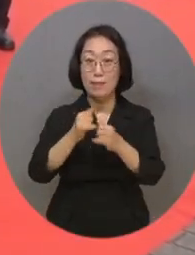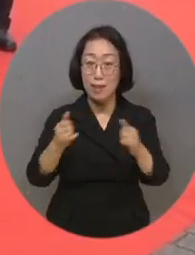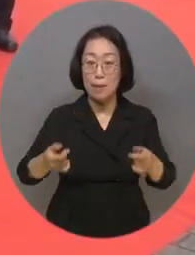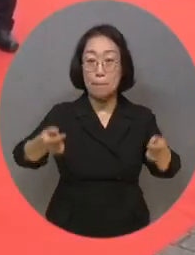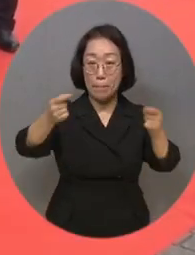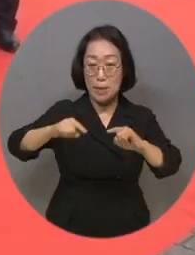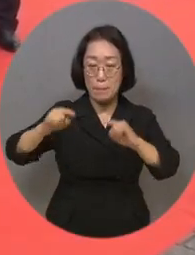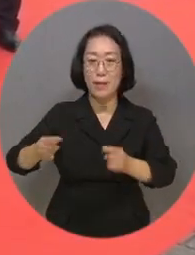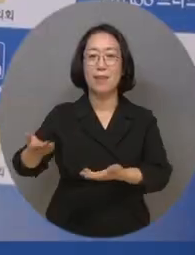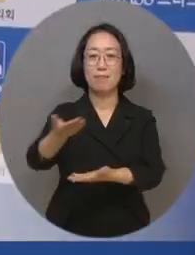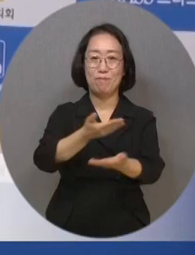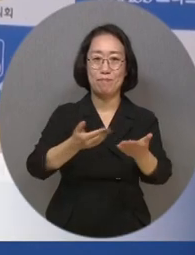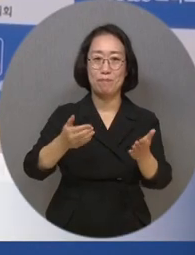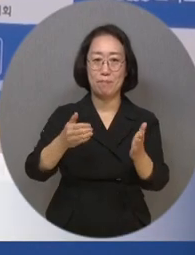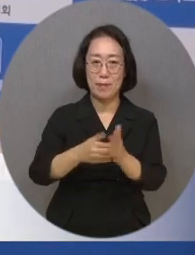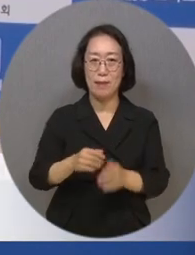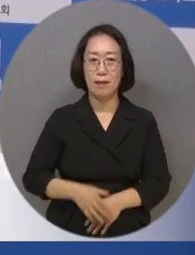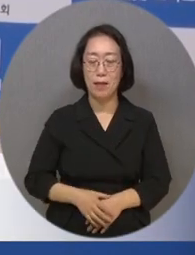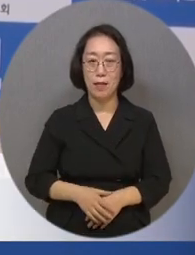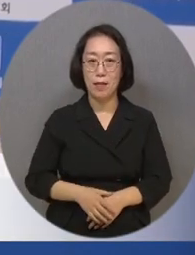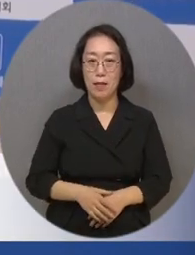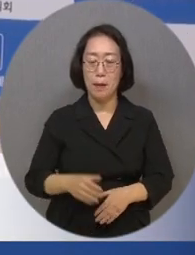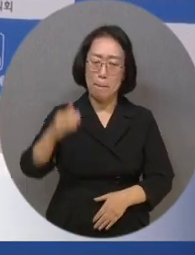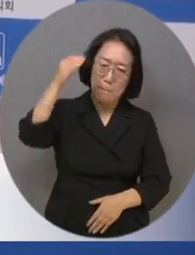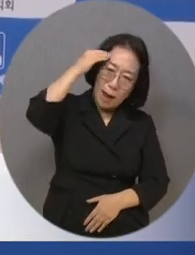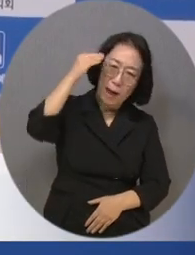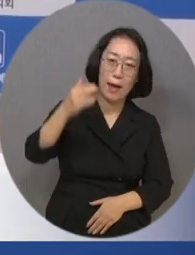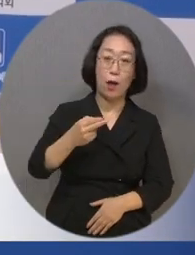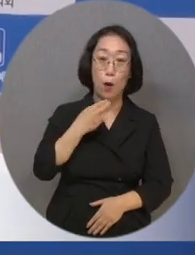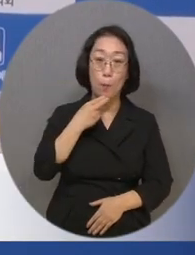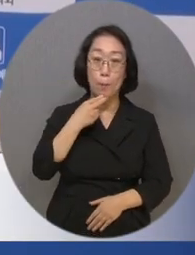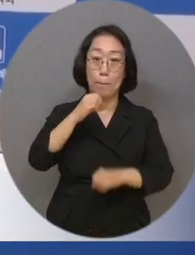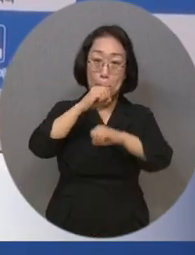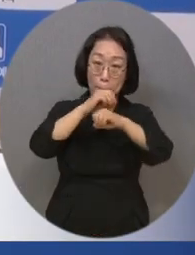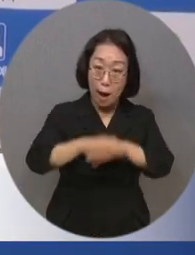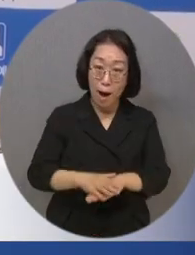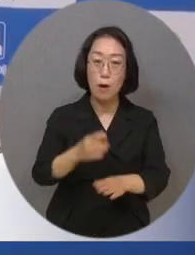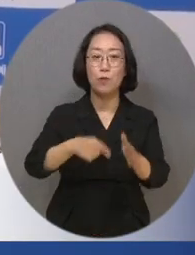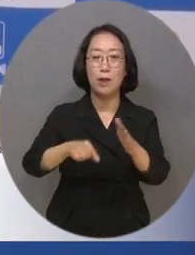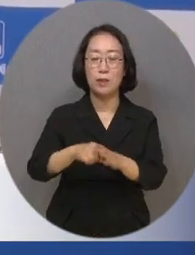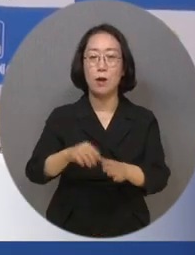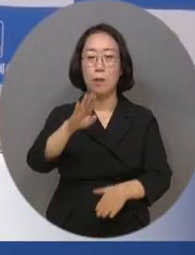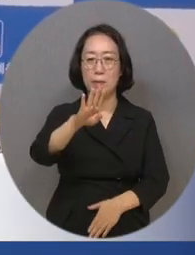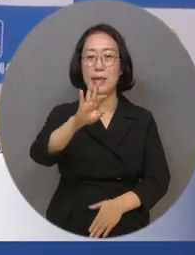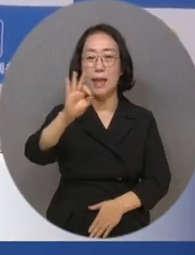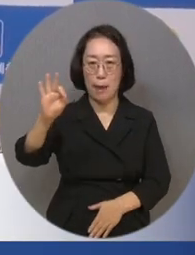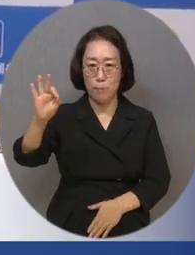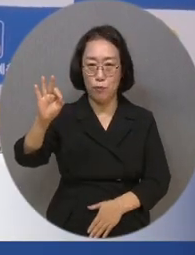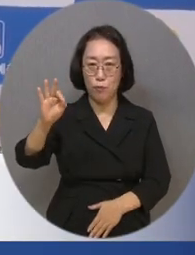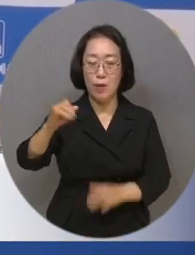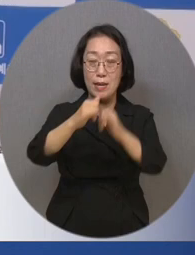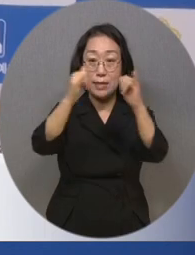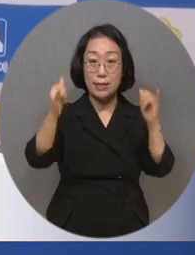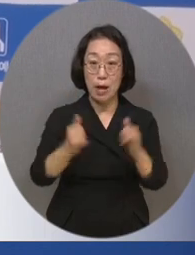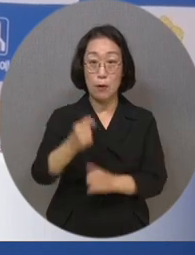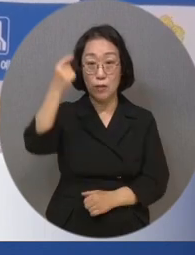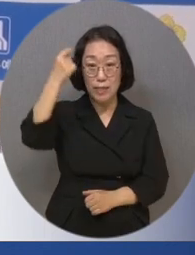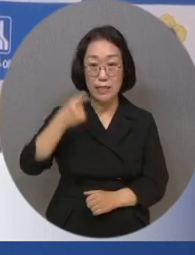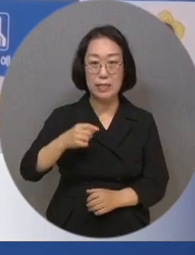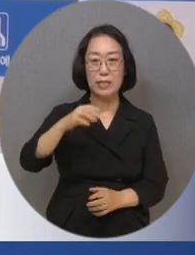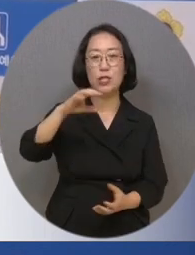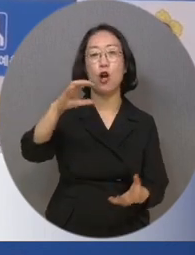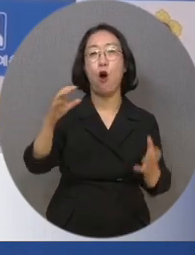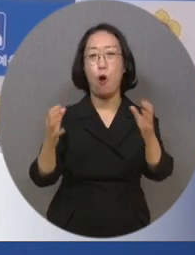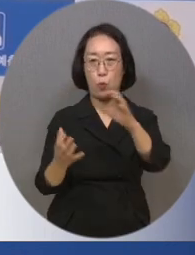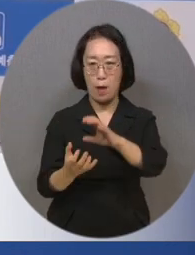주민들과의 시간을 보냈습니다. 장애인을 없애기 위해서 이제 배리어 프리라는 그런 이제 사회적 인식 전환을 홍보를 많이